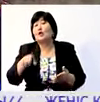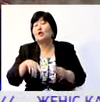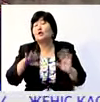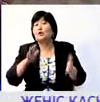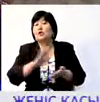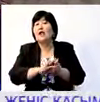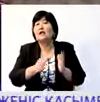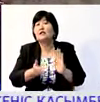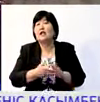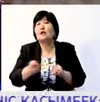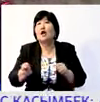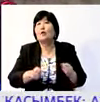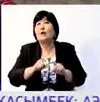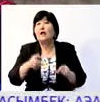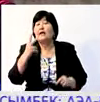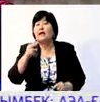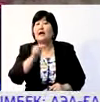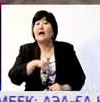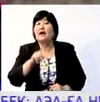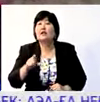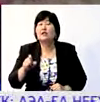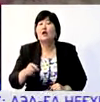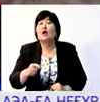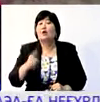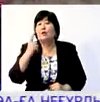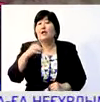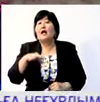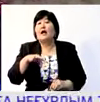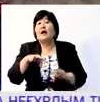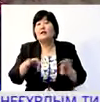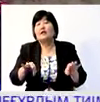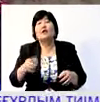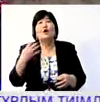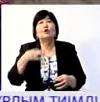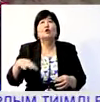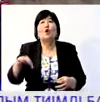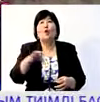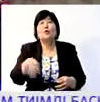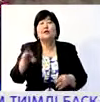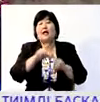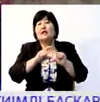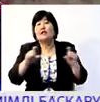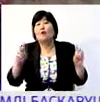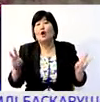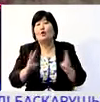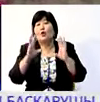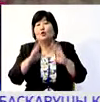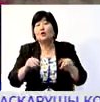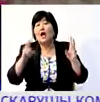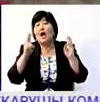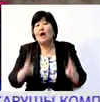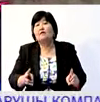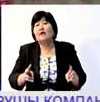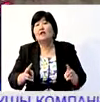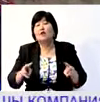төтенше жағдайлар басқармасынан екі қызметкер, бір техника, Қызылорда облысы төтенше жағдайлар департаментінің өрт сөндіру және авариялық құтқару